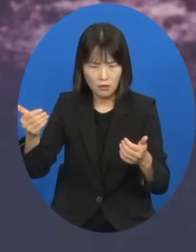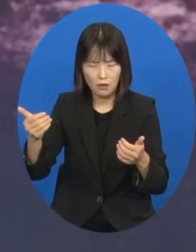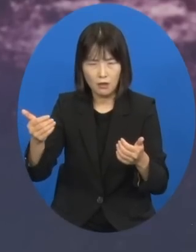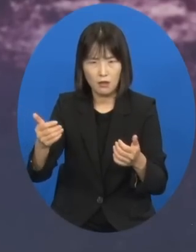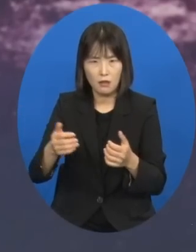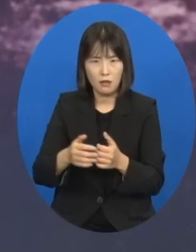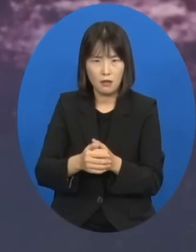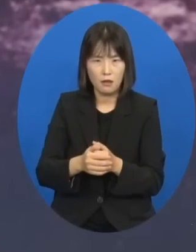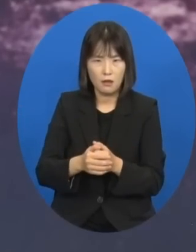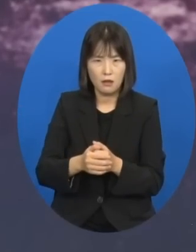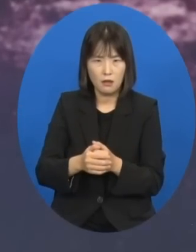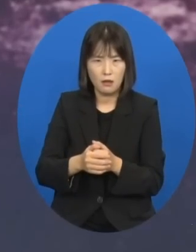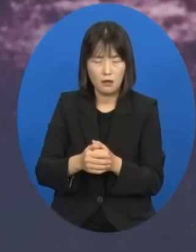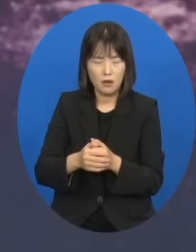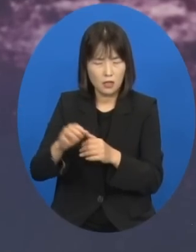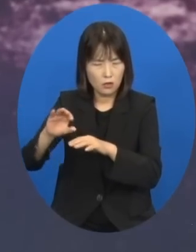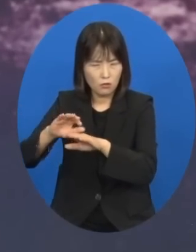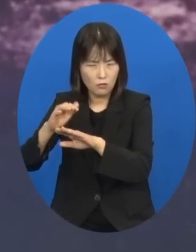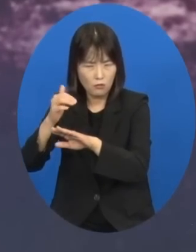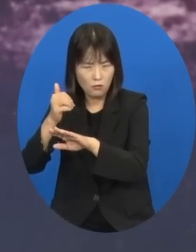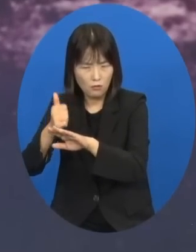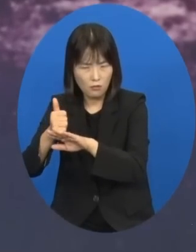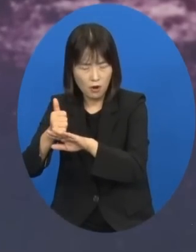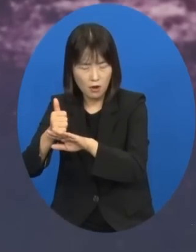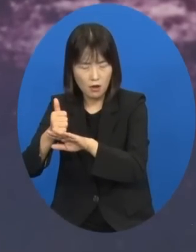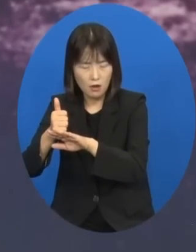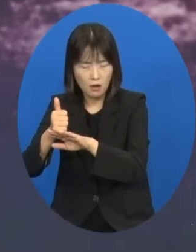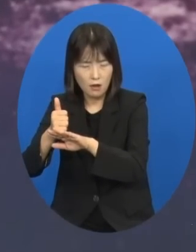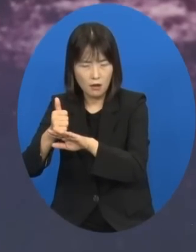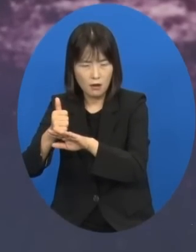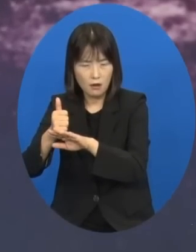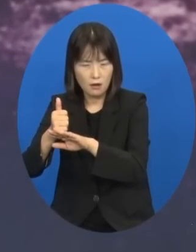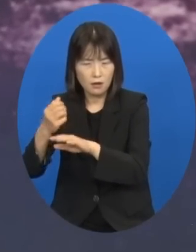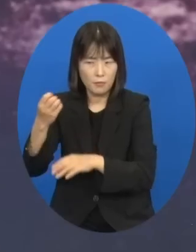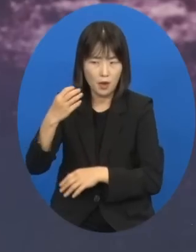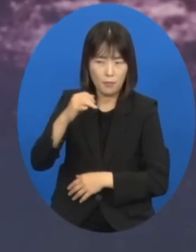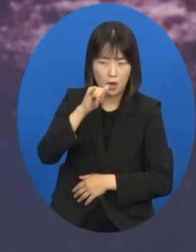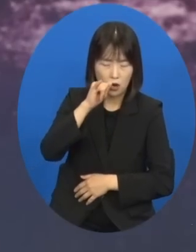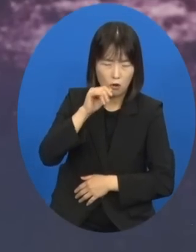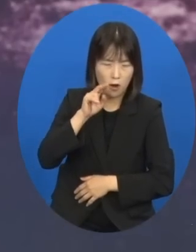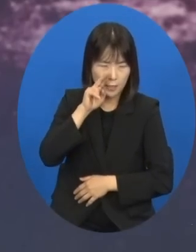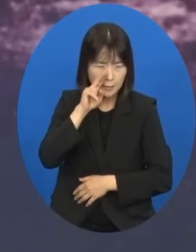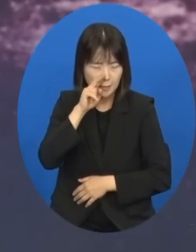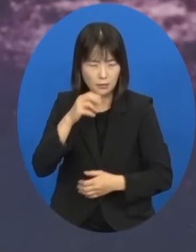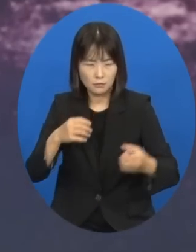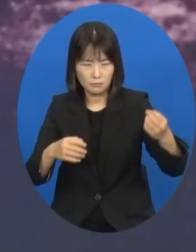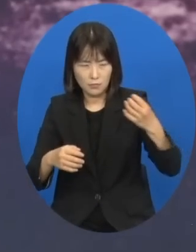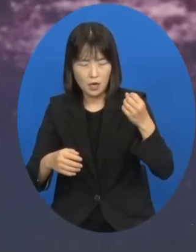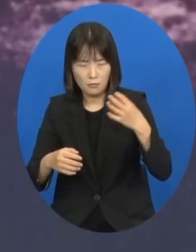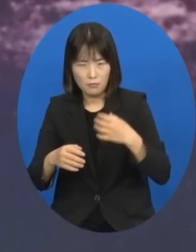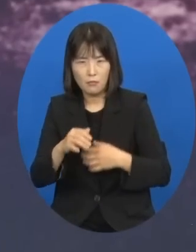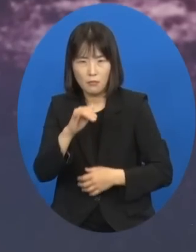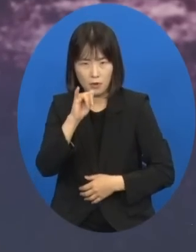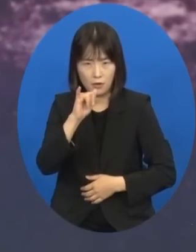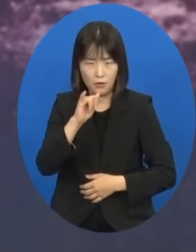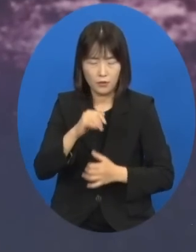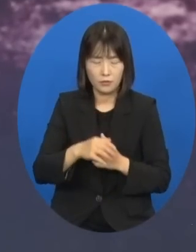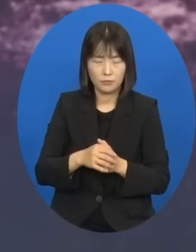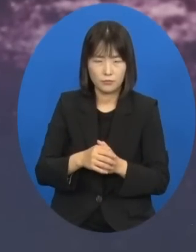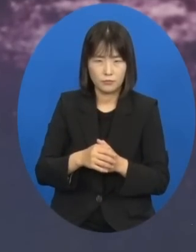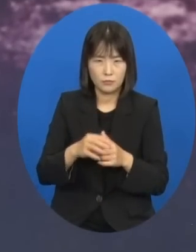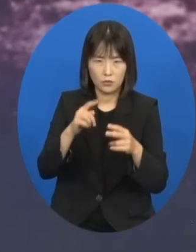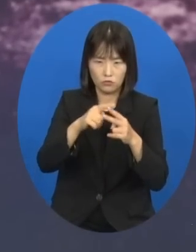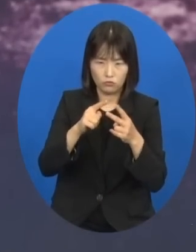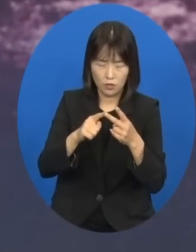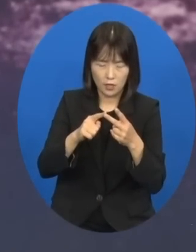여러분 아비멜렉의 소리가 있고요 또한 시기와 질투의 소리가 있을 것입니다. 우리가 두 가지로 이것을